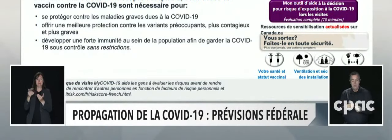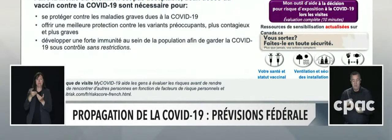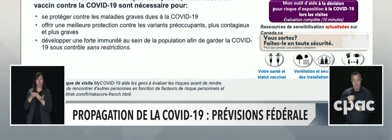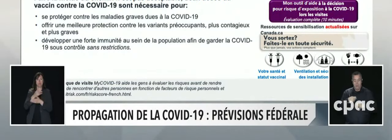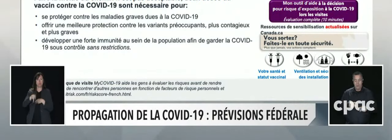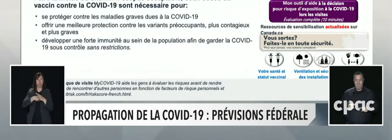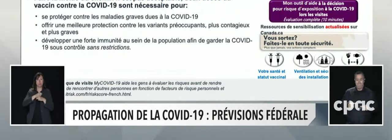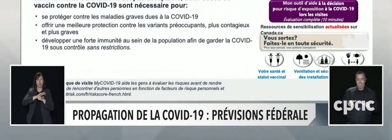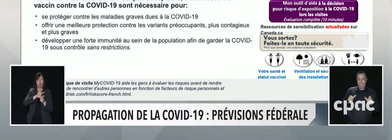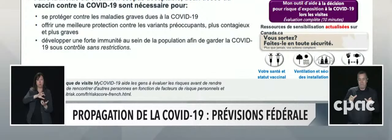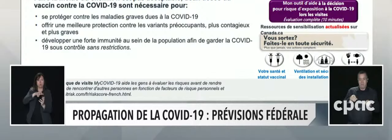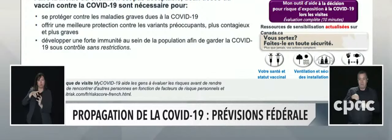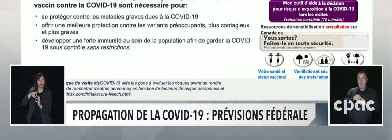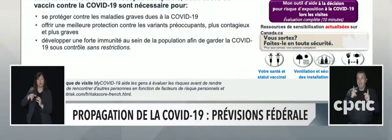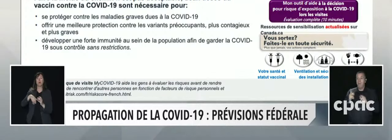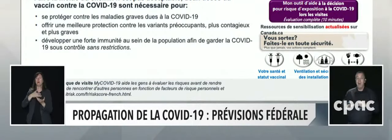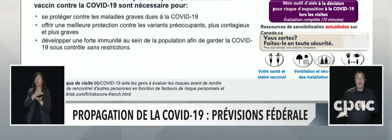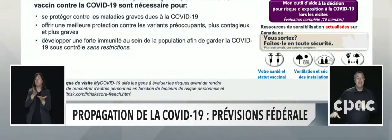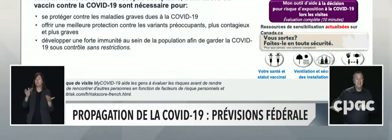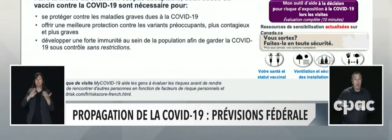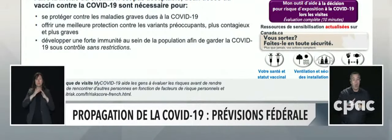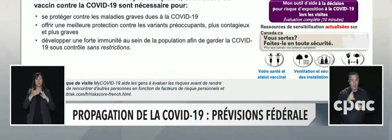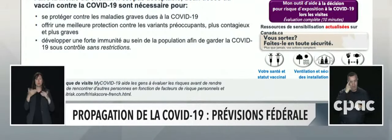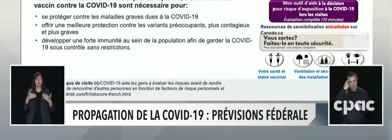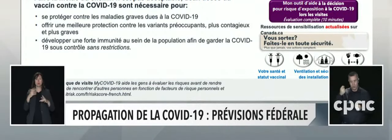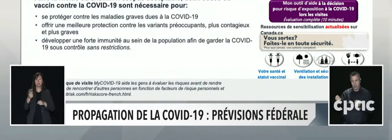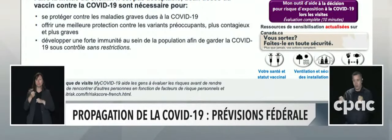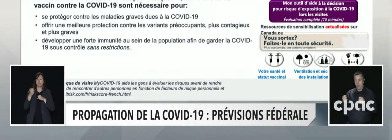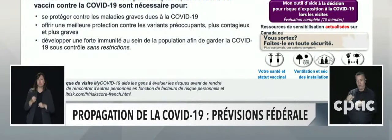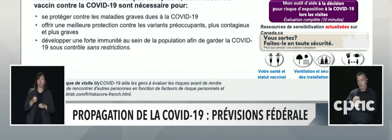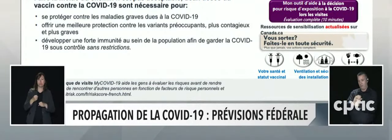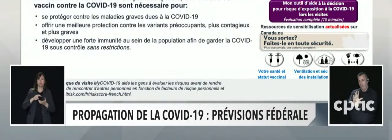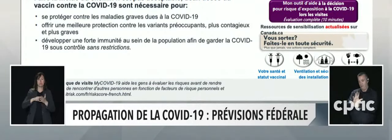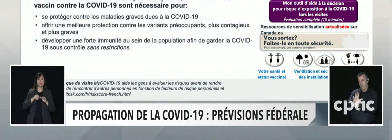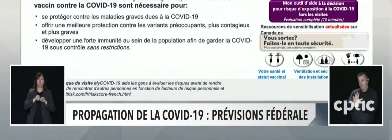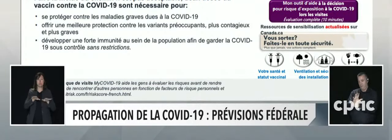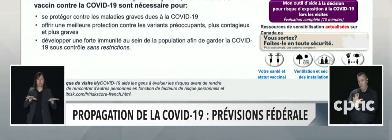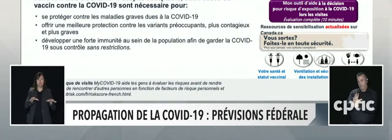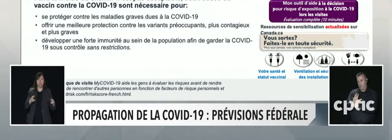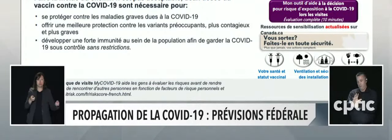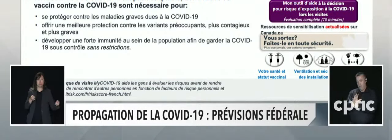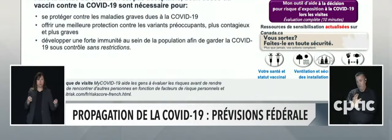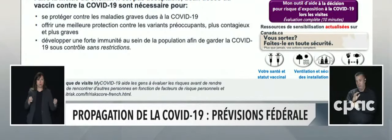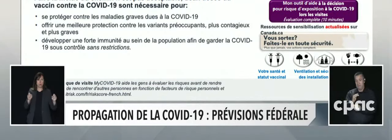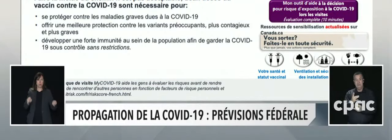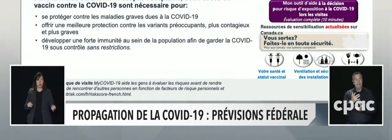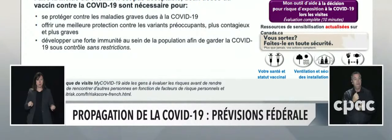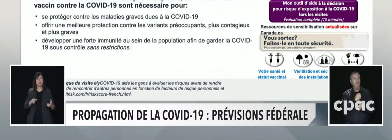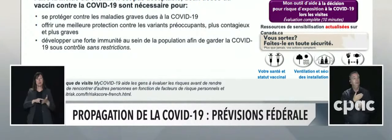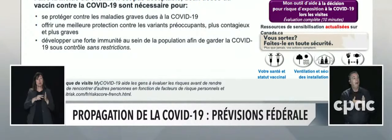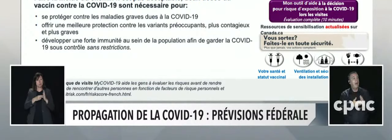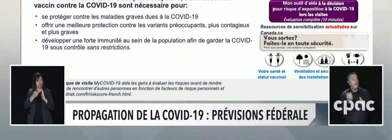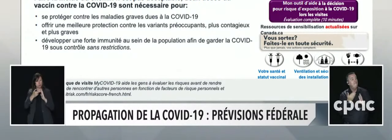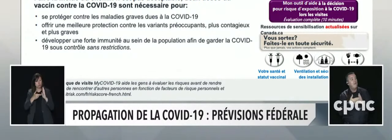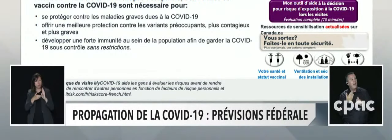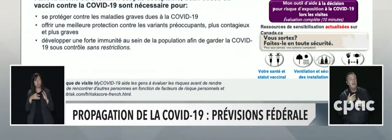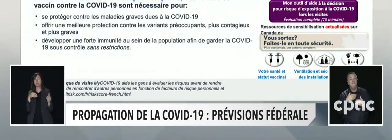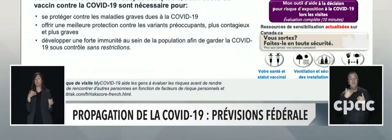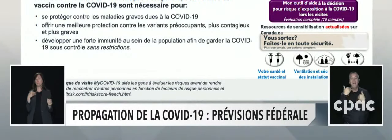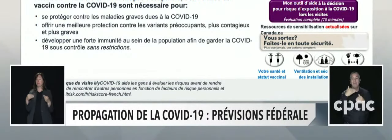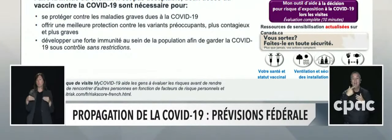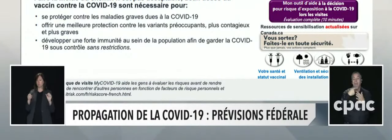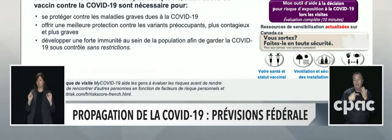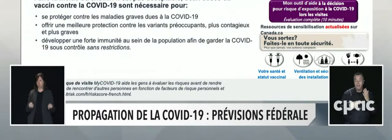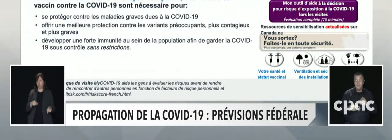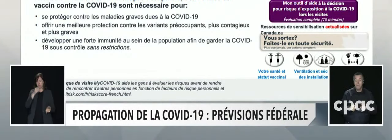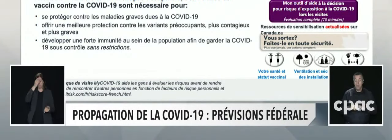immunité dans la population pour maîtriser la COVID-19 en l'absence de restrictions. Les nouvelles orientations